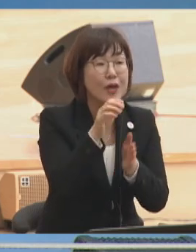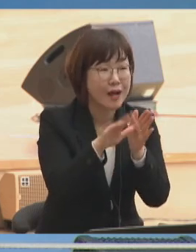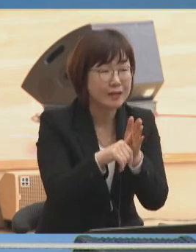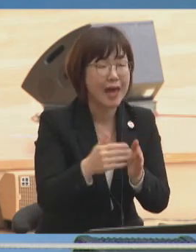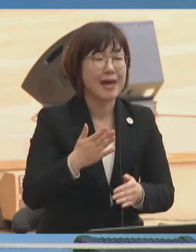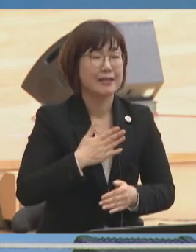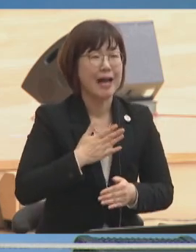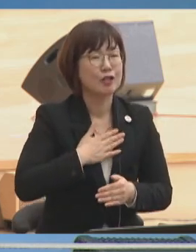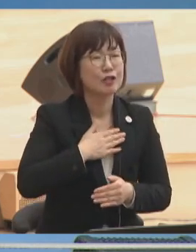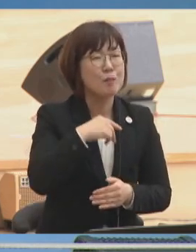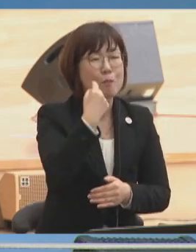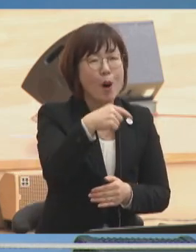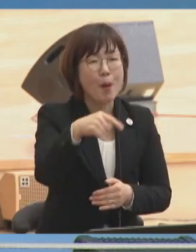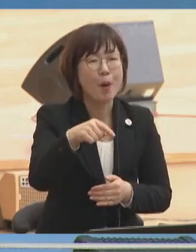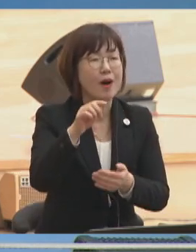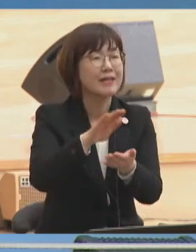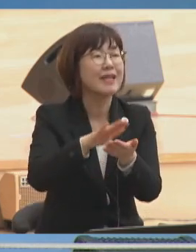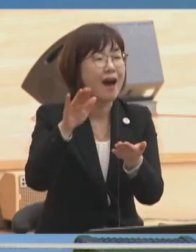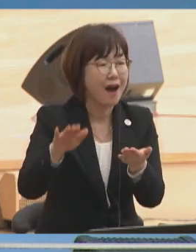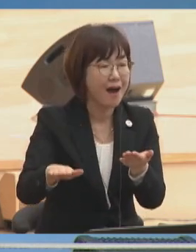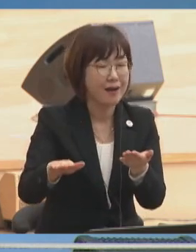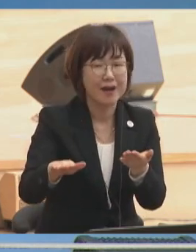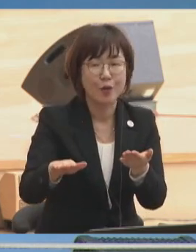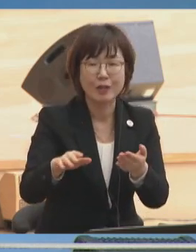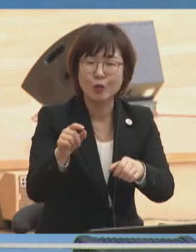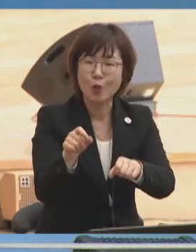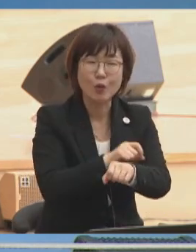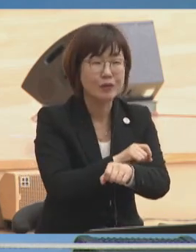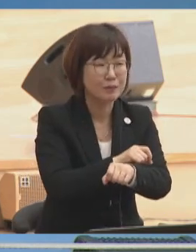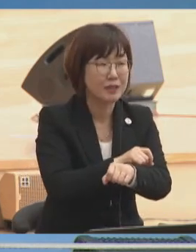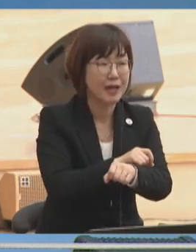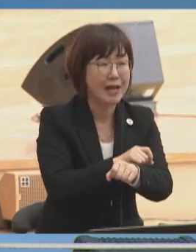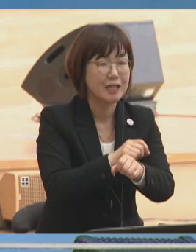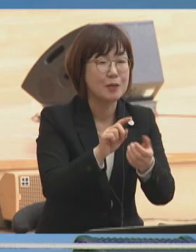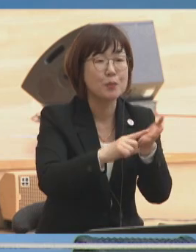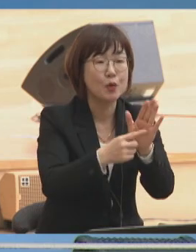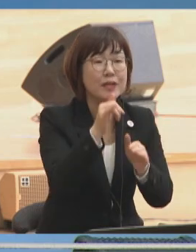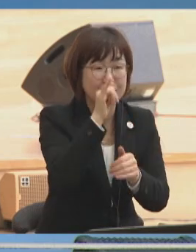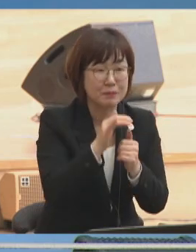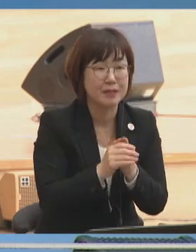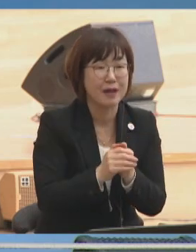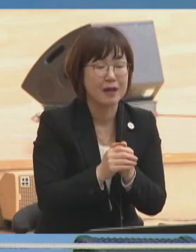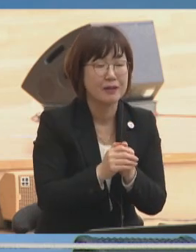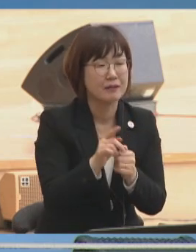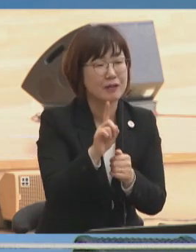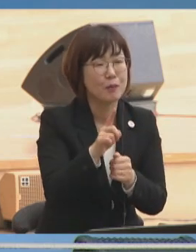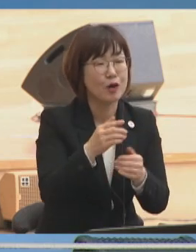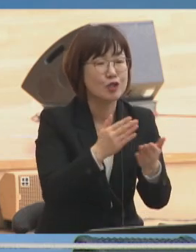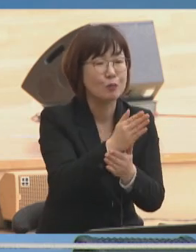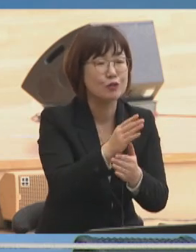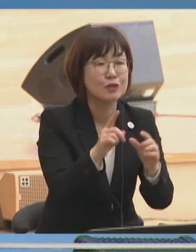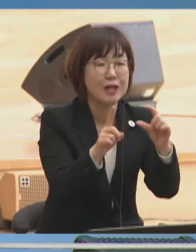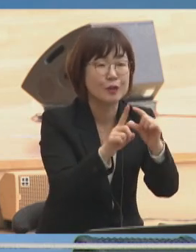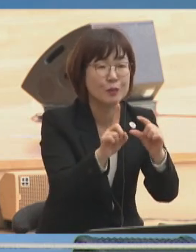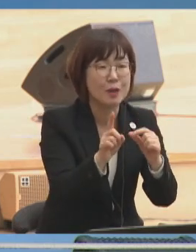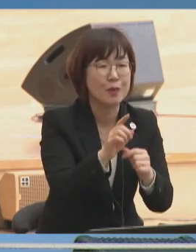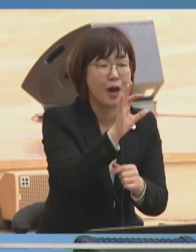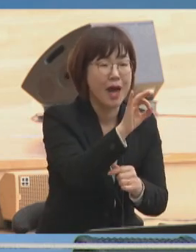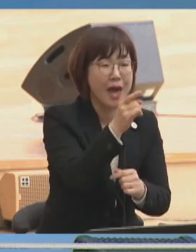아주 요한복음에 나오는 독특한 문구가 나옵니다. 그걸 에고 에이미 문구라고 그렇게 말합니다. 나는